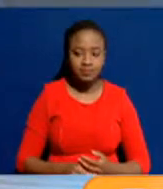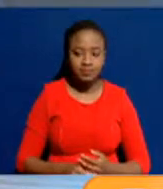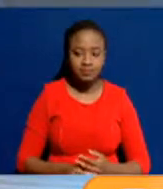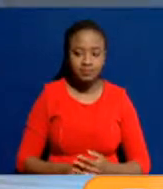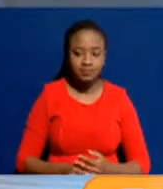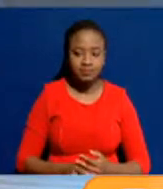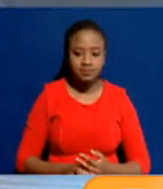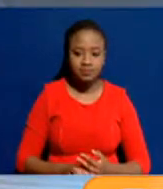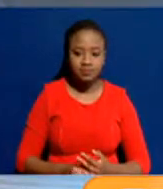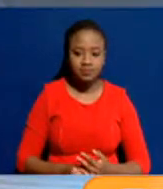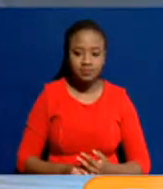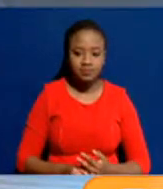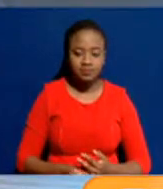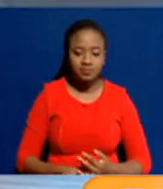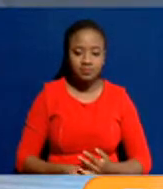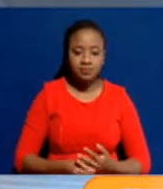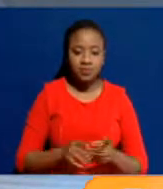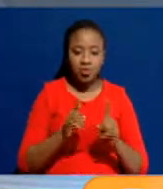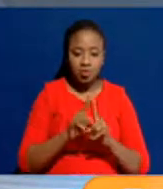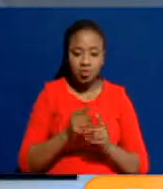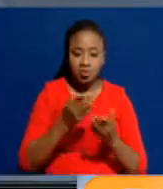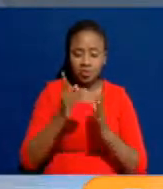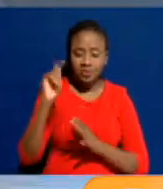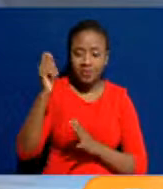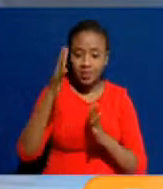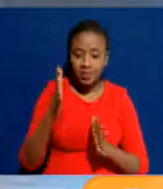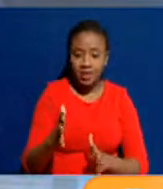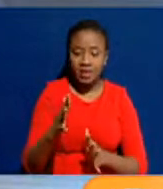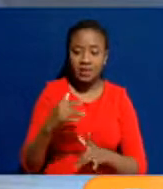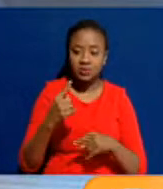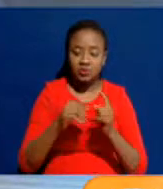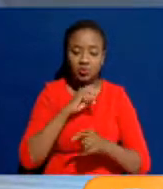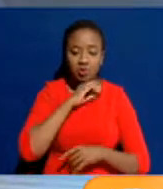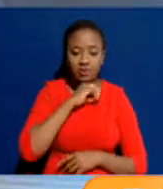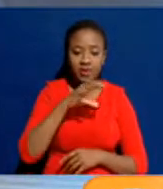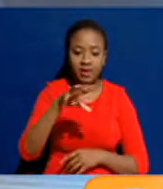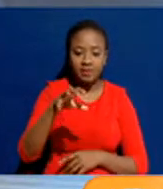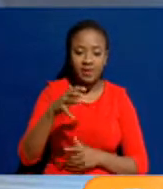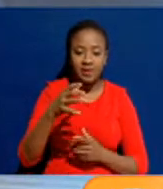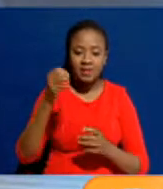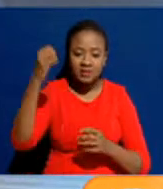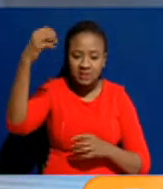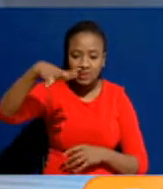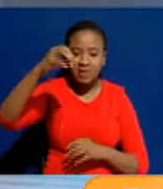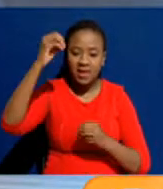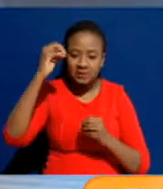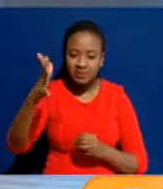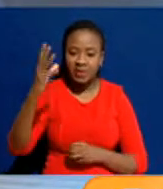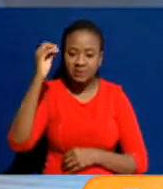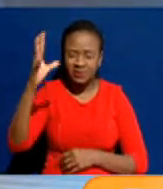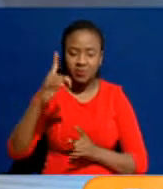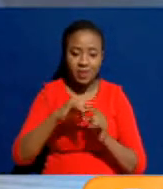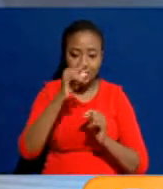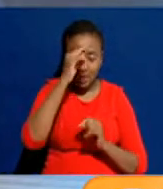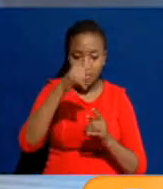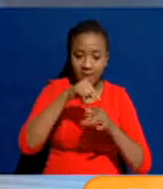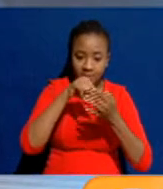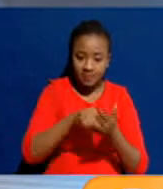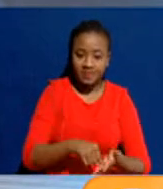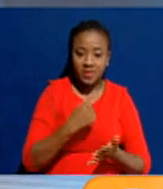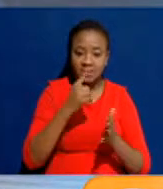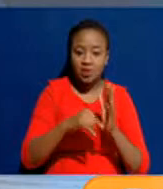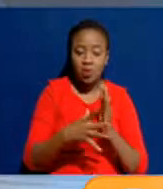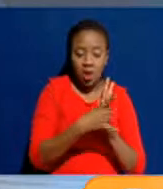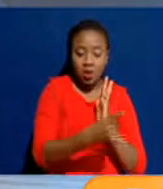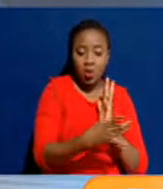Na huku Wakenya wakiendelea kulalamikia kupanda kwa gharama ya bei ya umeme, serikali inashikilia kuwa nyongeza hii imechangiwa pakubwa na kupanda kwa